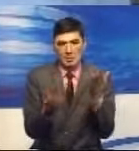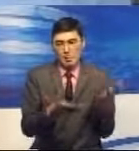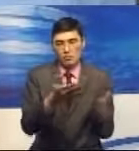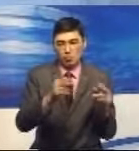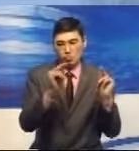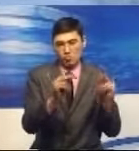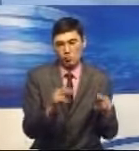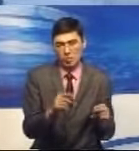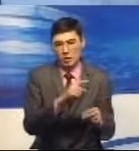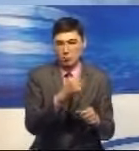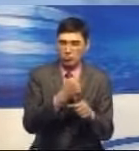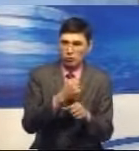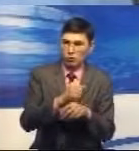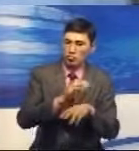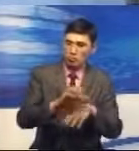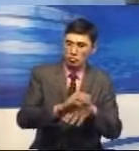мақсатында. Бұл